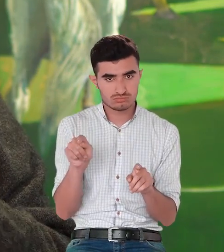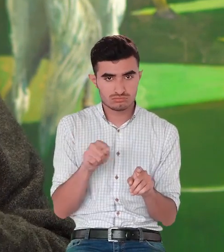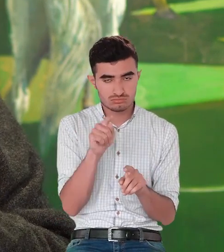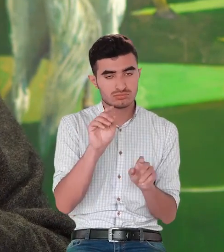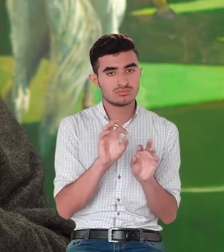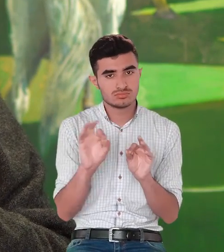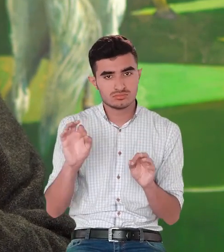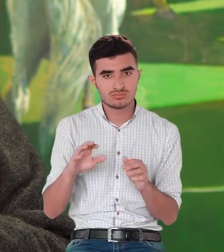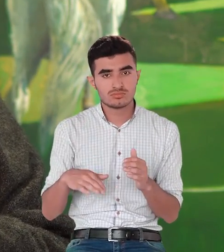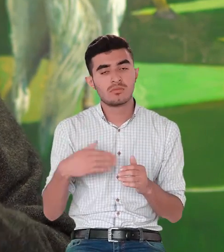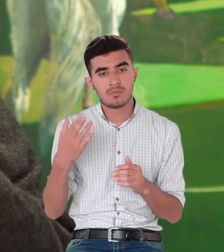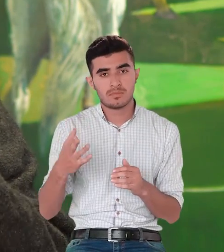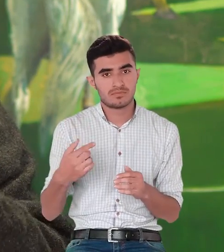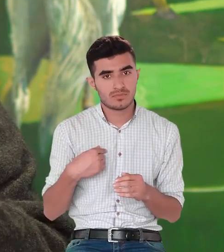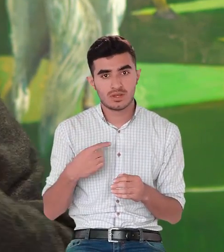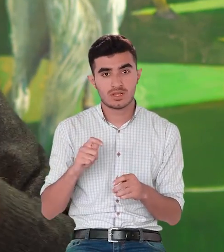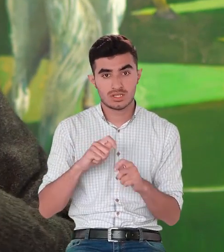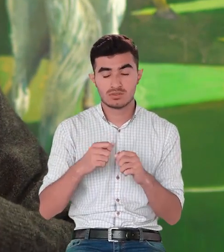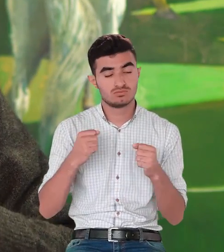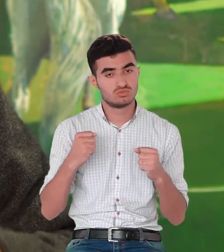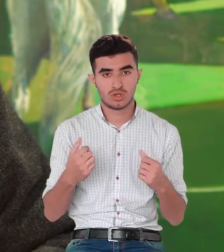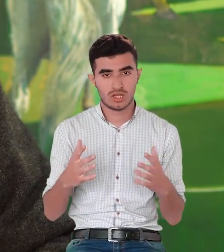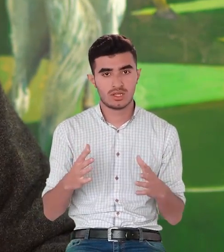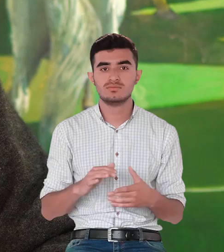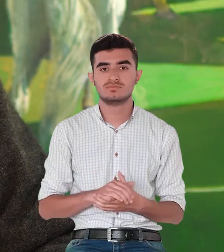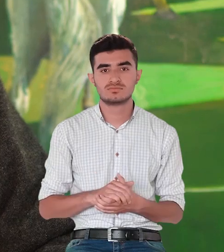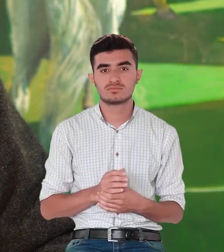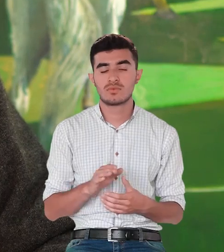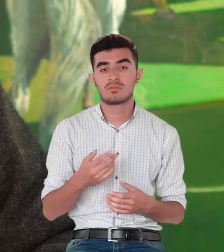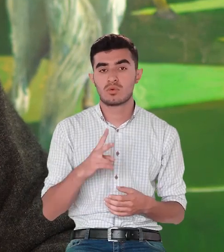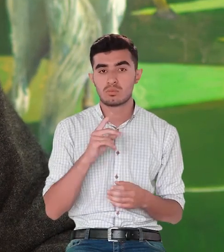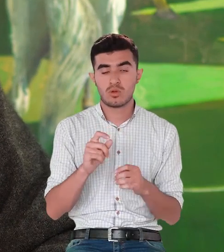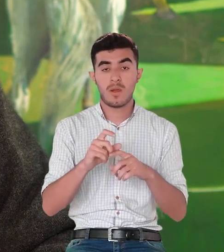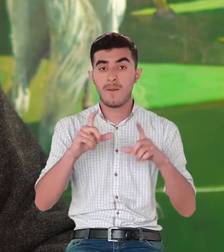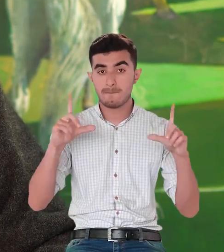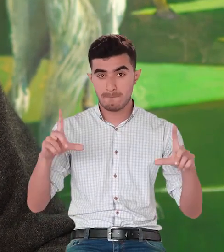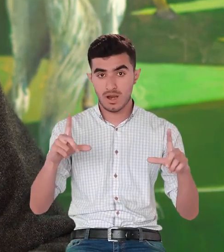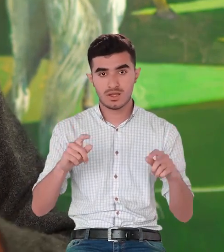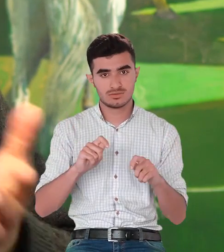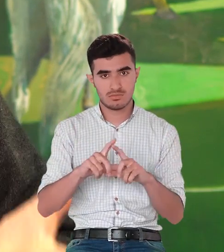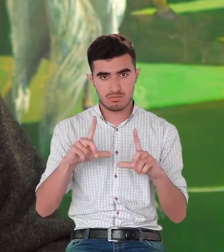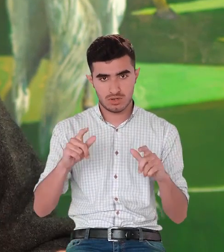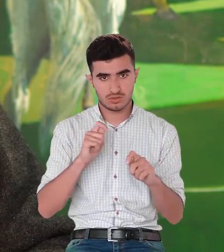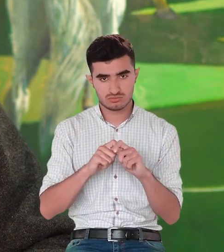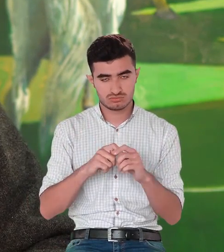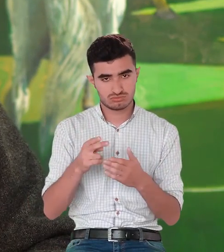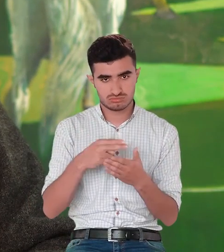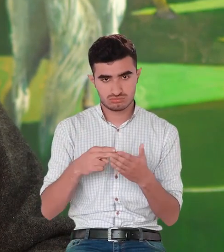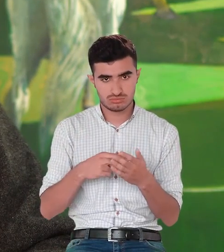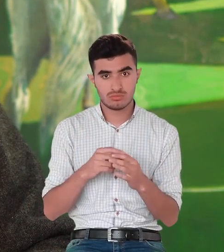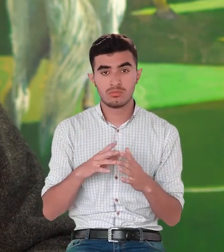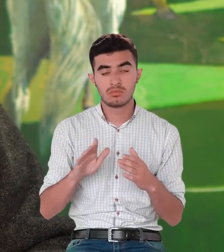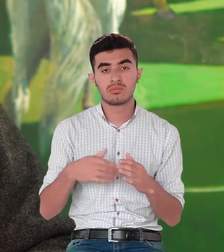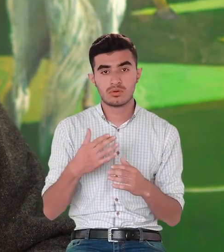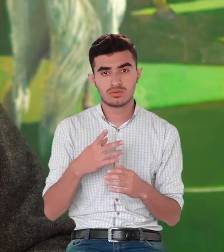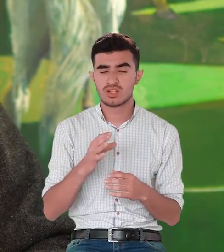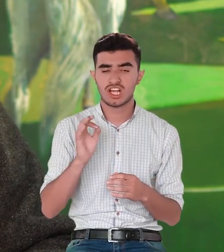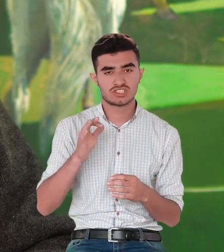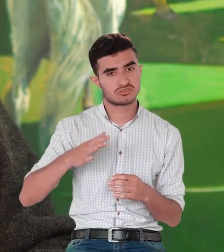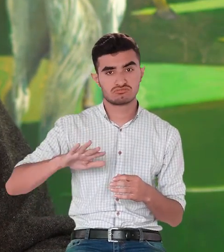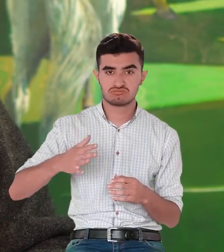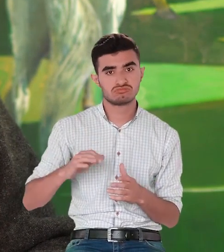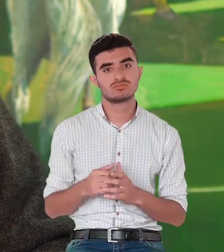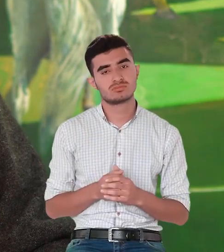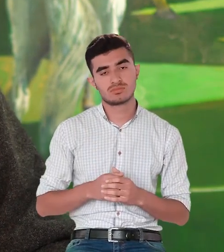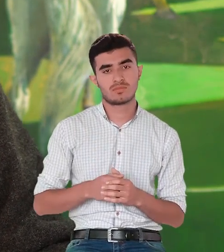سمجھ نہیں ہوا. اسی طرح پھر اس کو کہا کہ بڑا کرو، تو وہ میں نے اتنا بڑا کیا تو پھر تب بھی وہ صحیح تھا.